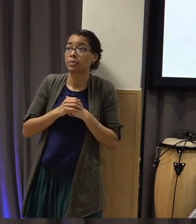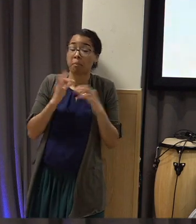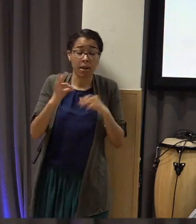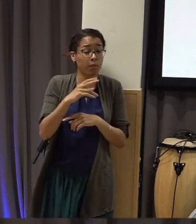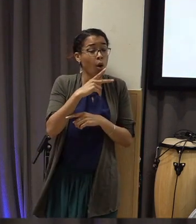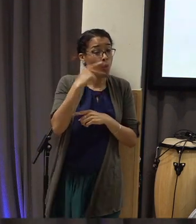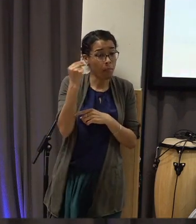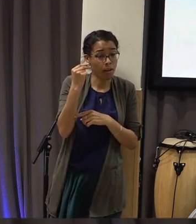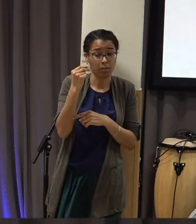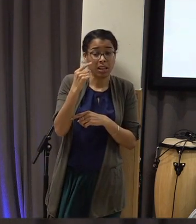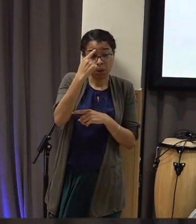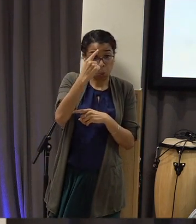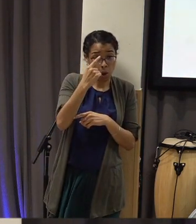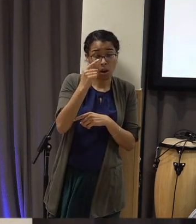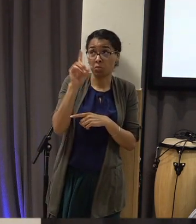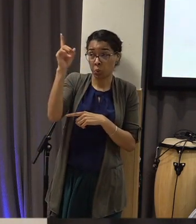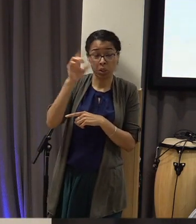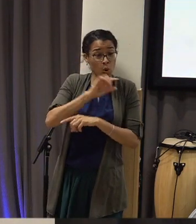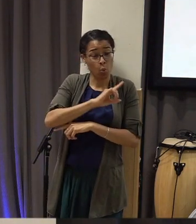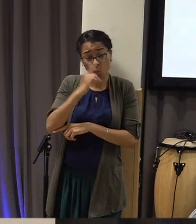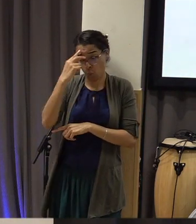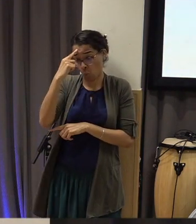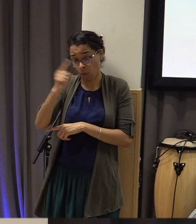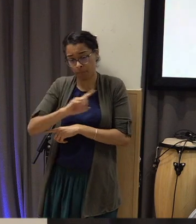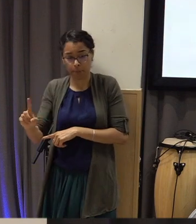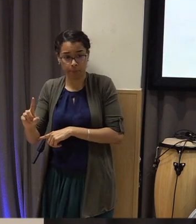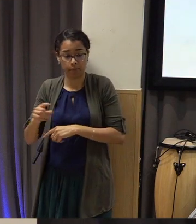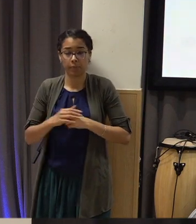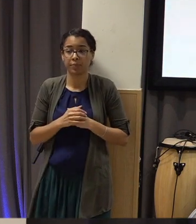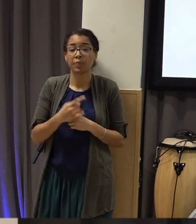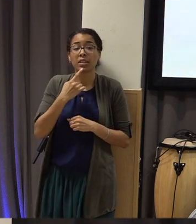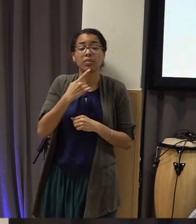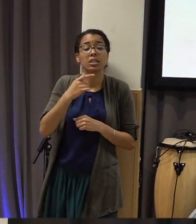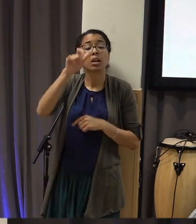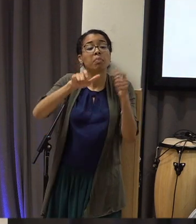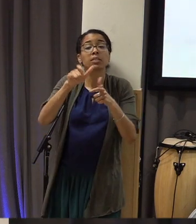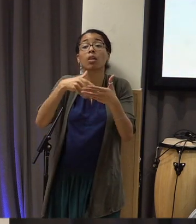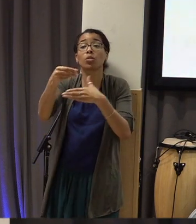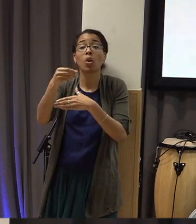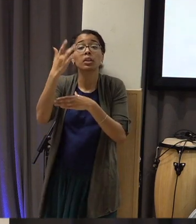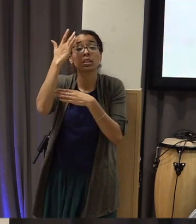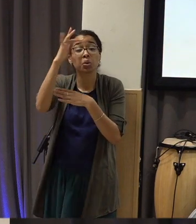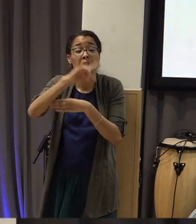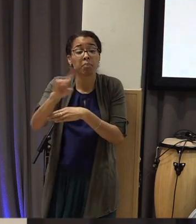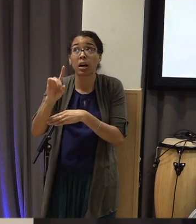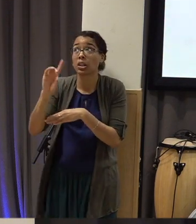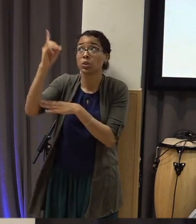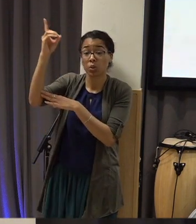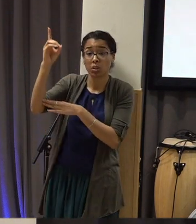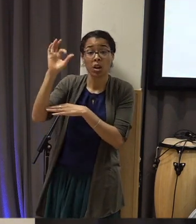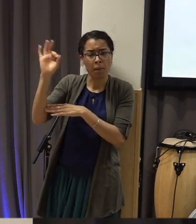non. Sur tout être humain, croyant ou non. Juste pour vous dire que les gens qui ne connaissent pas Jésus, Dieu est souverain sur leur vie